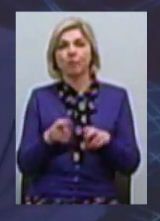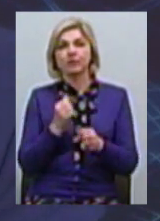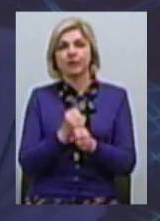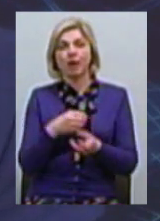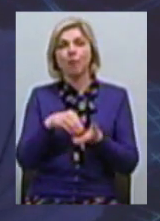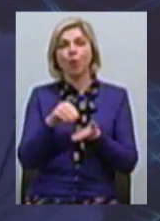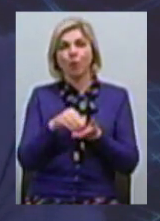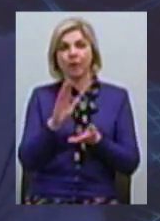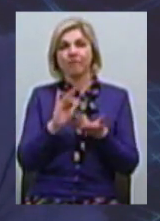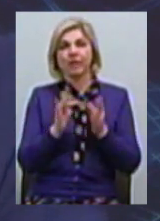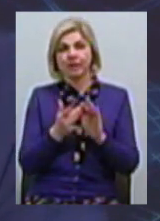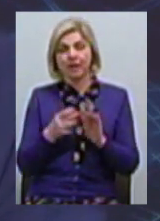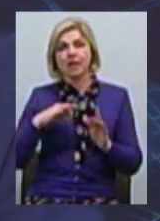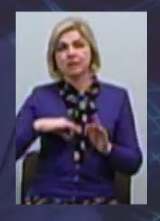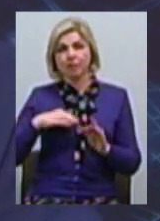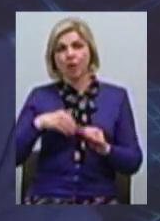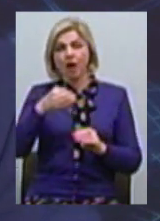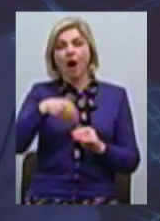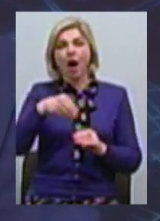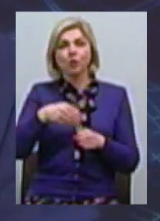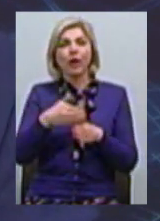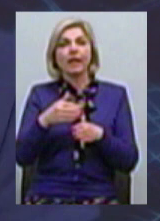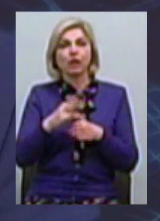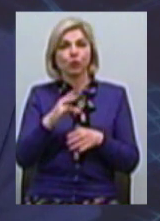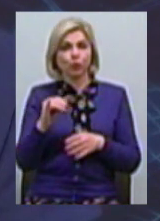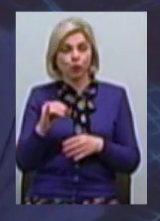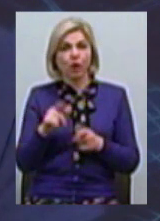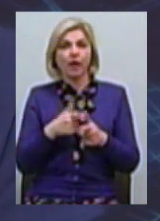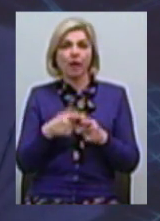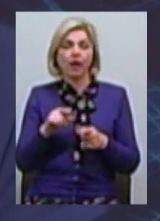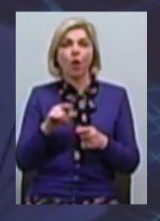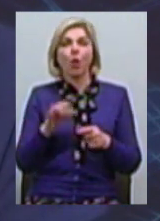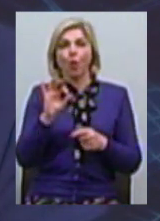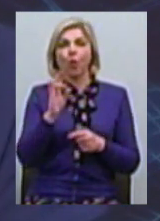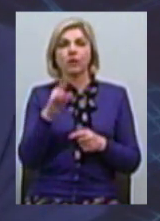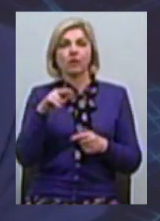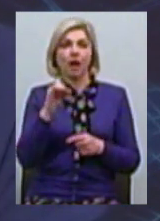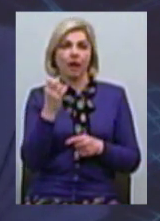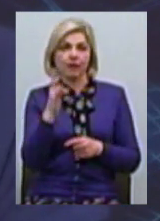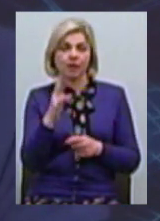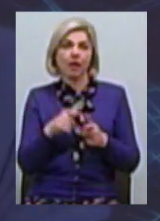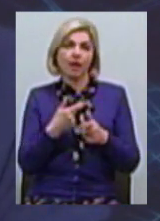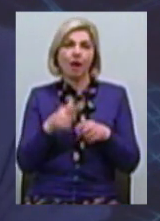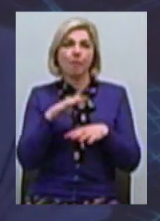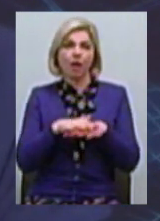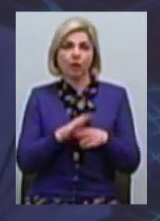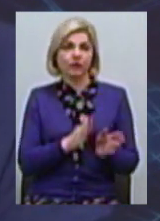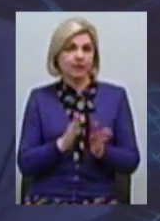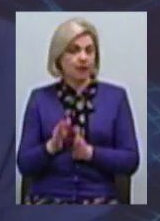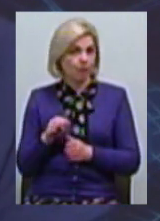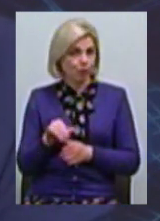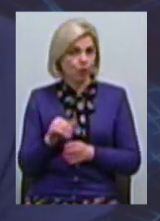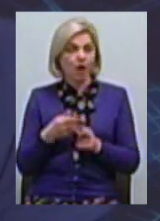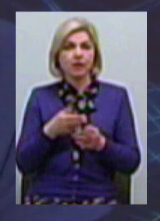в интернете, используя, допустим, кредитную карточку или онлайн банковскую систему, да, то есть на самом деле этот